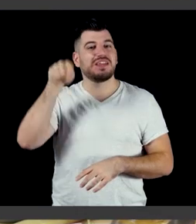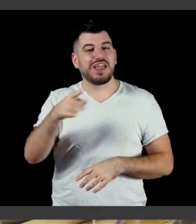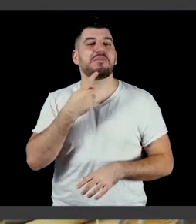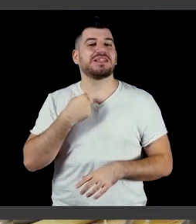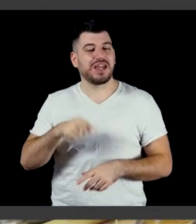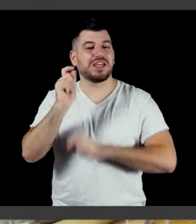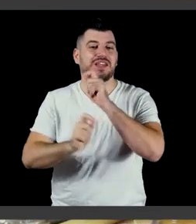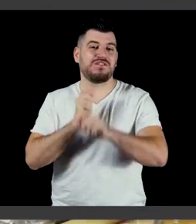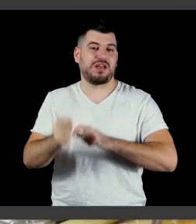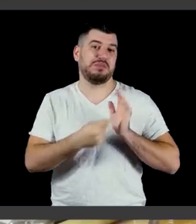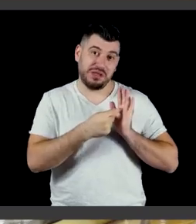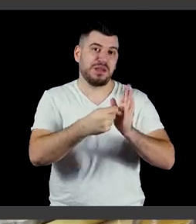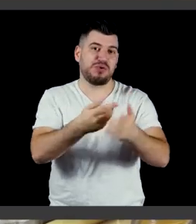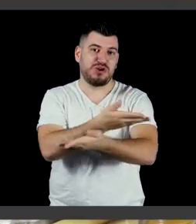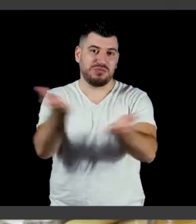την κάναμε.